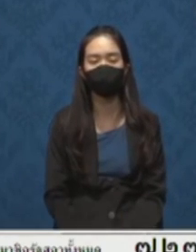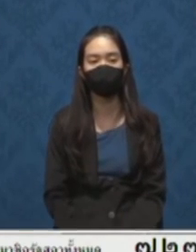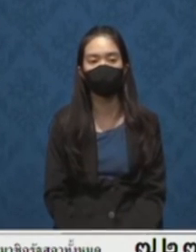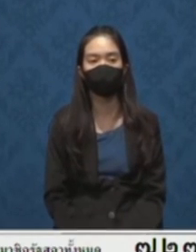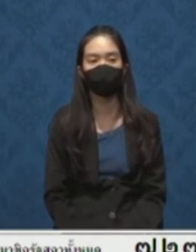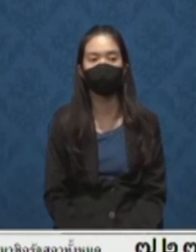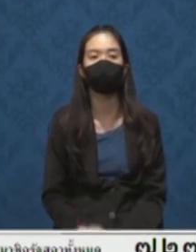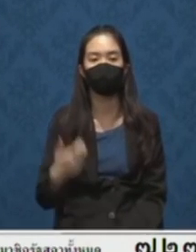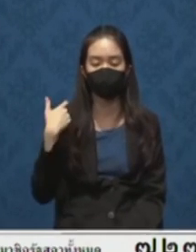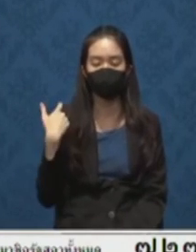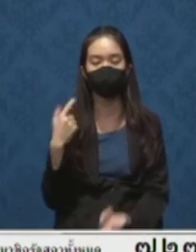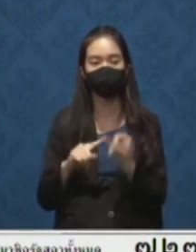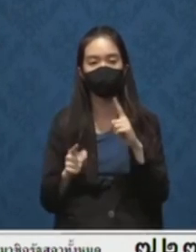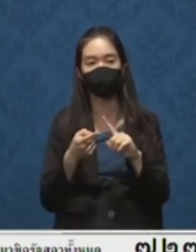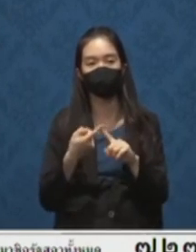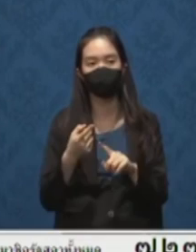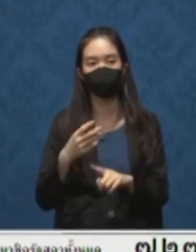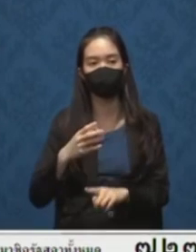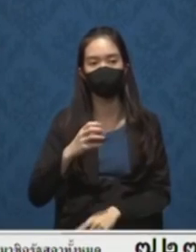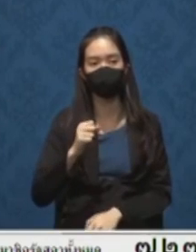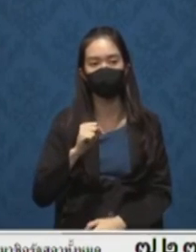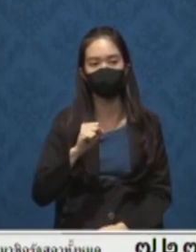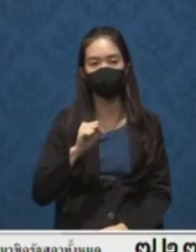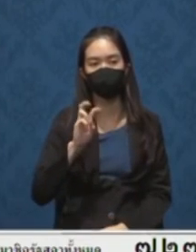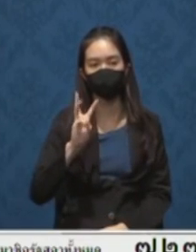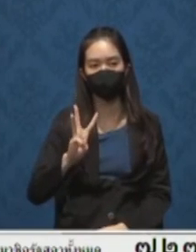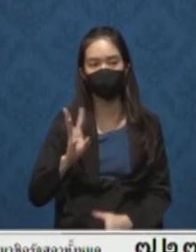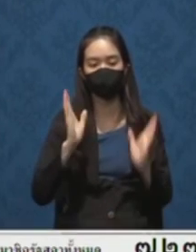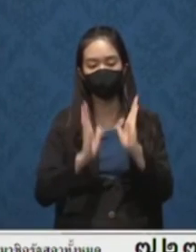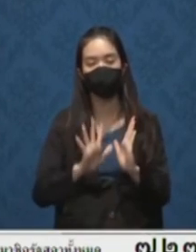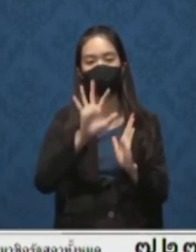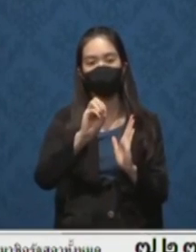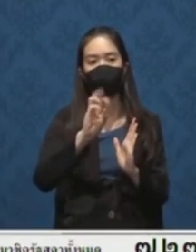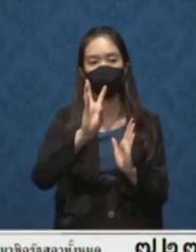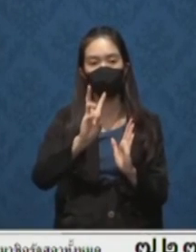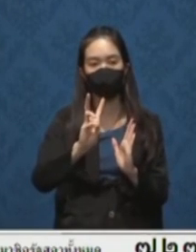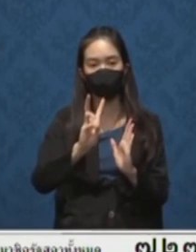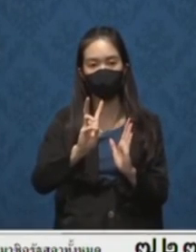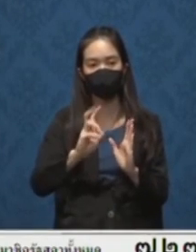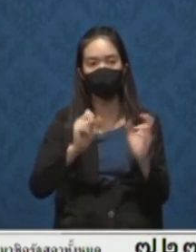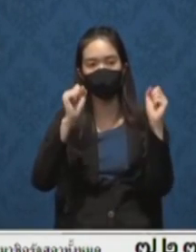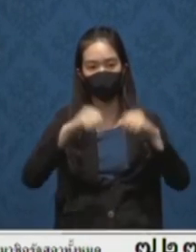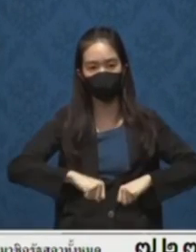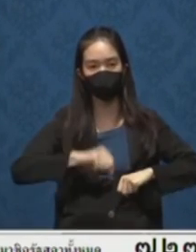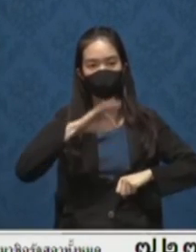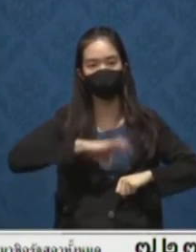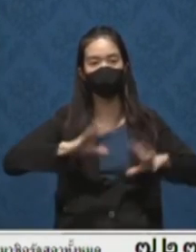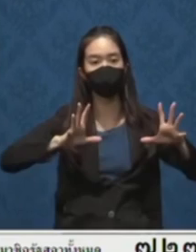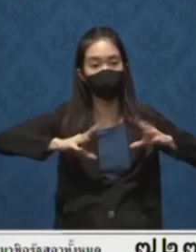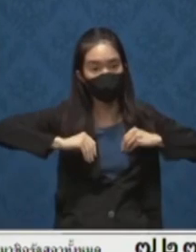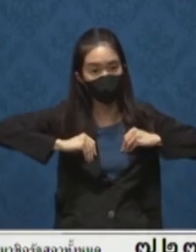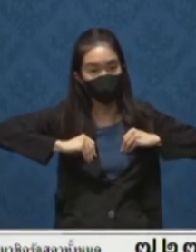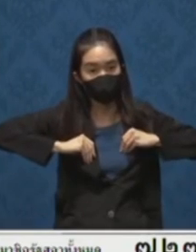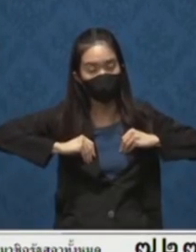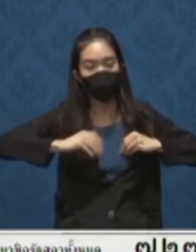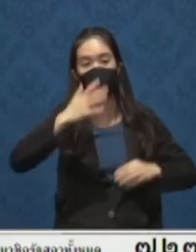ก็มีสมาธิกวธิสภาจำนวน 56 คนครับที่ลงมัตติเห็นชอบกับก